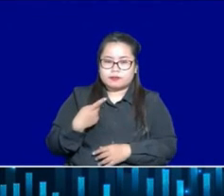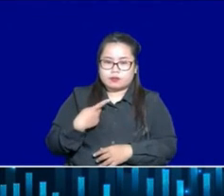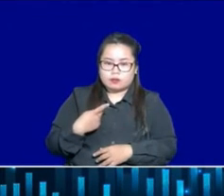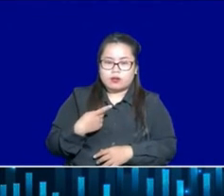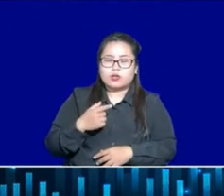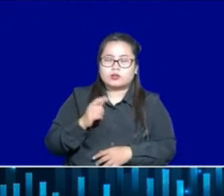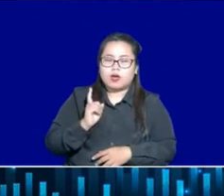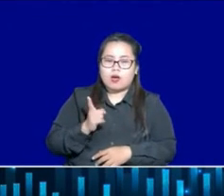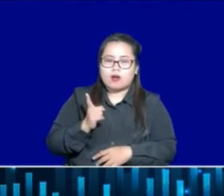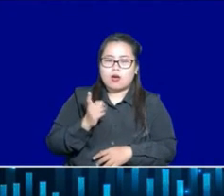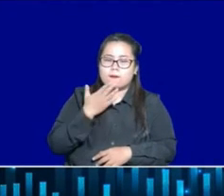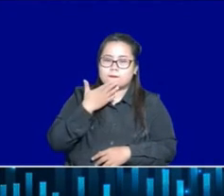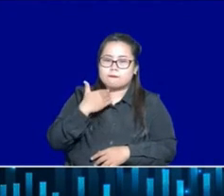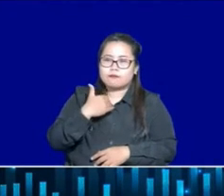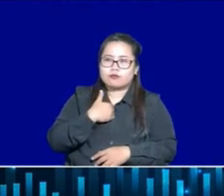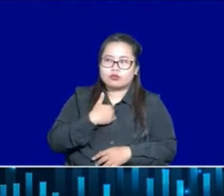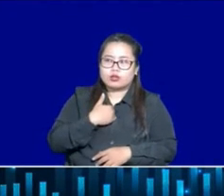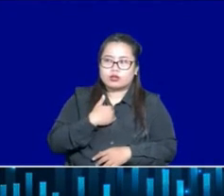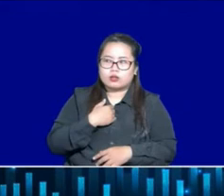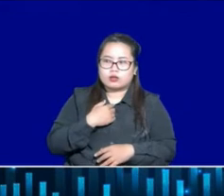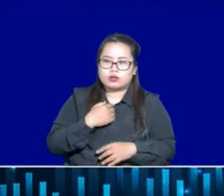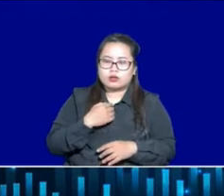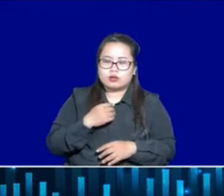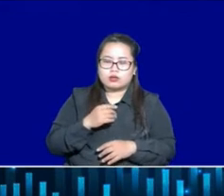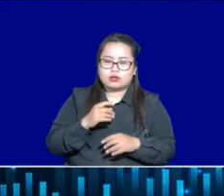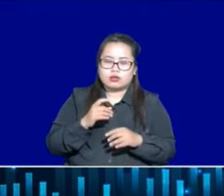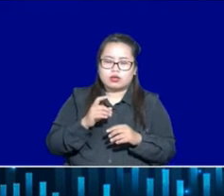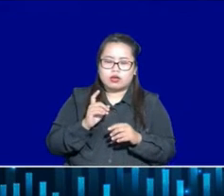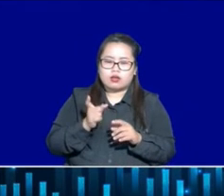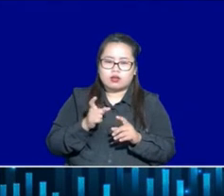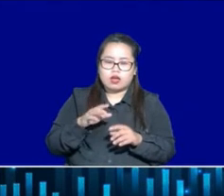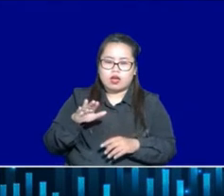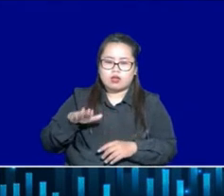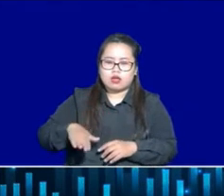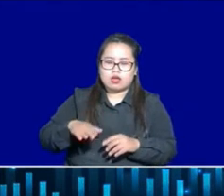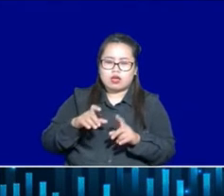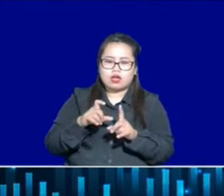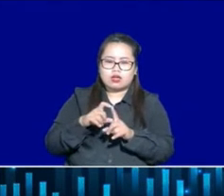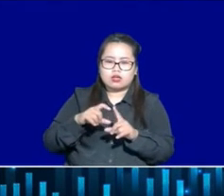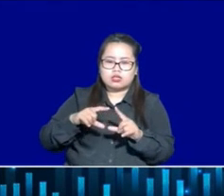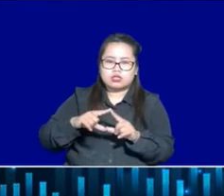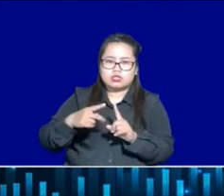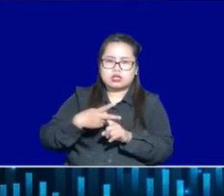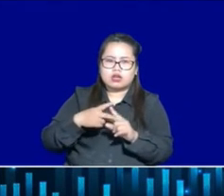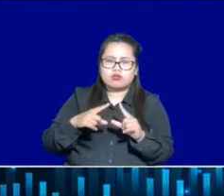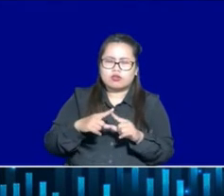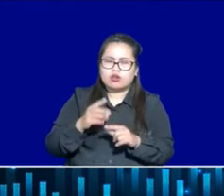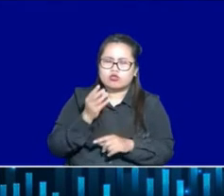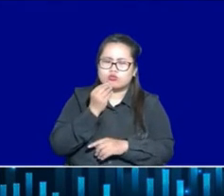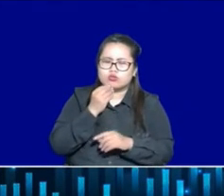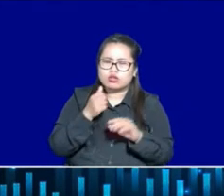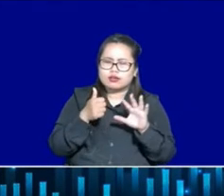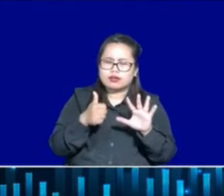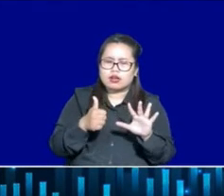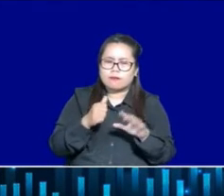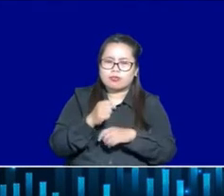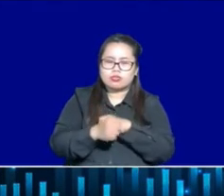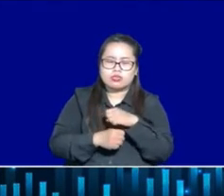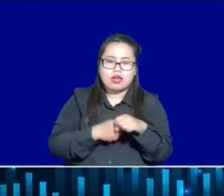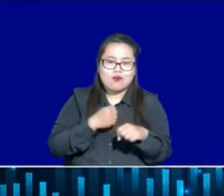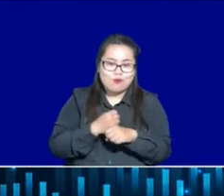Saya punya cuan itu, cucu anak itu, Dava itu, usianya 6 tahun, baru saja 6 tahun.